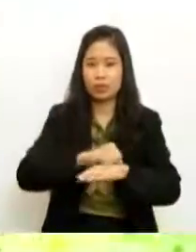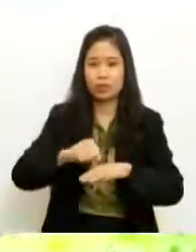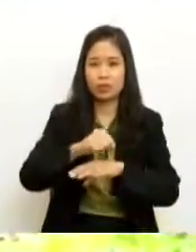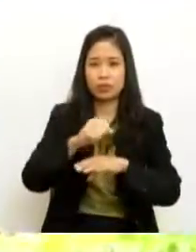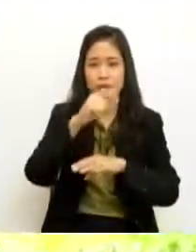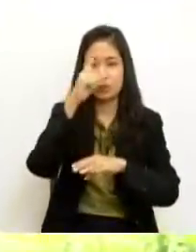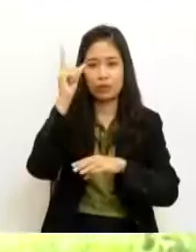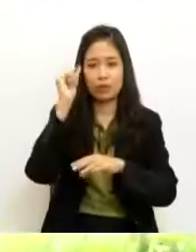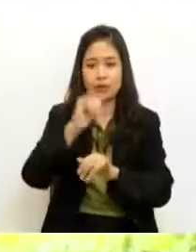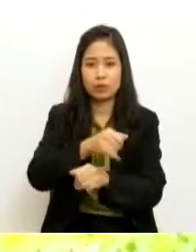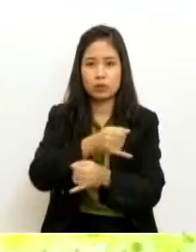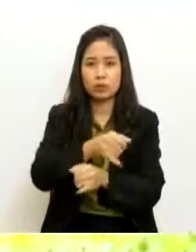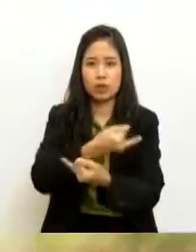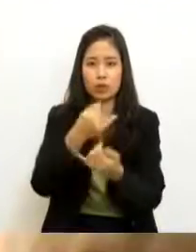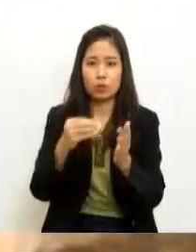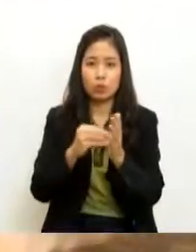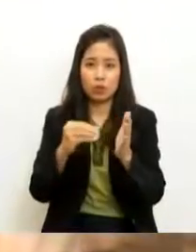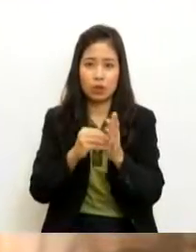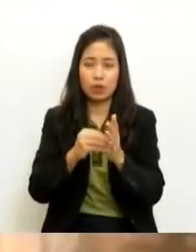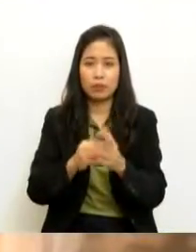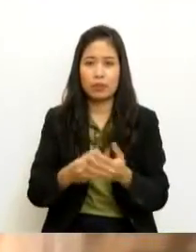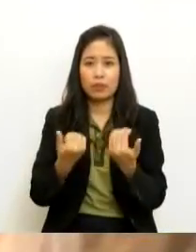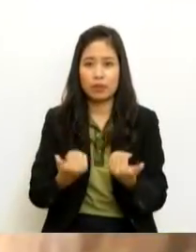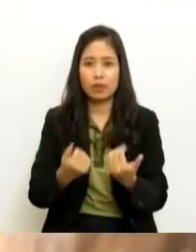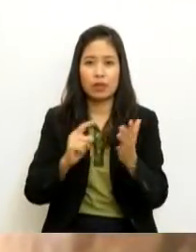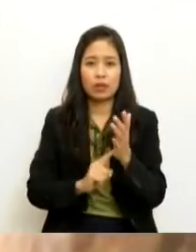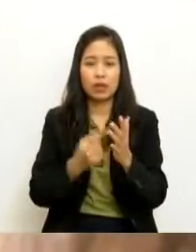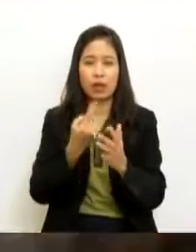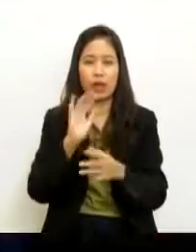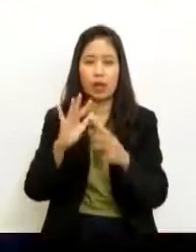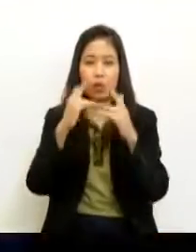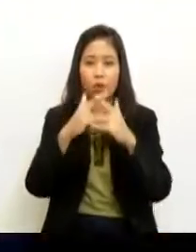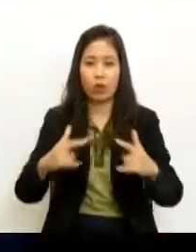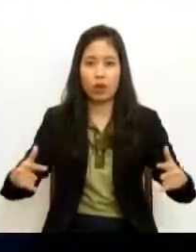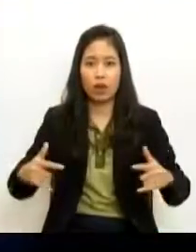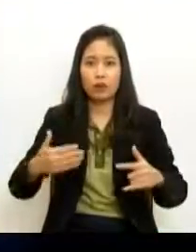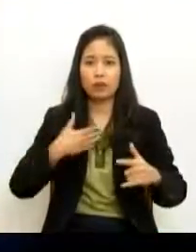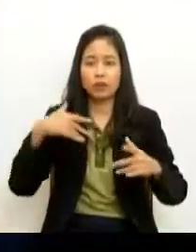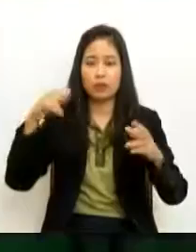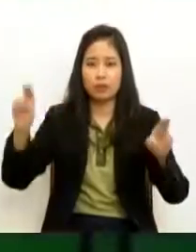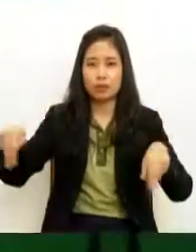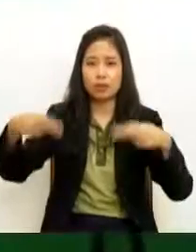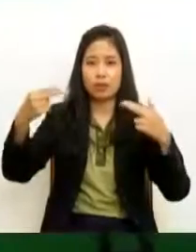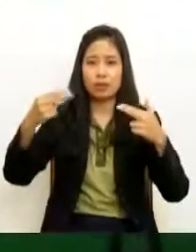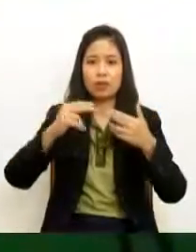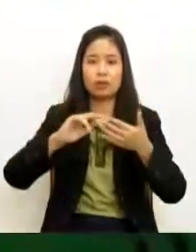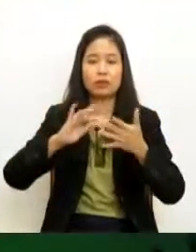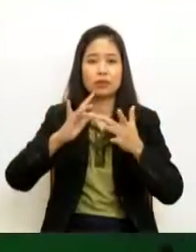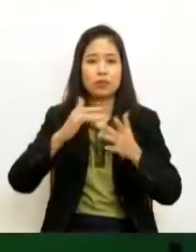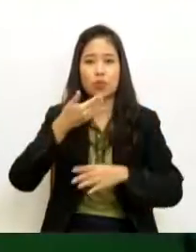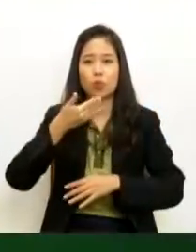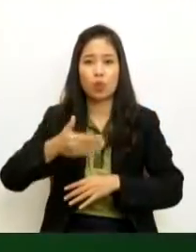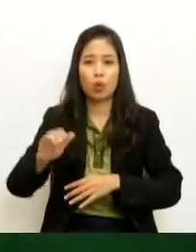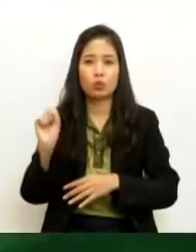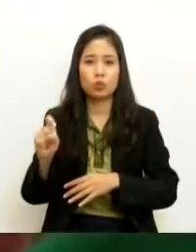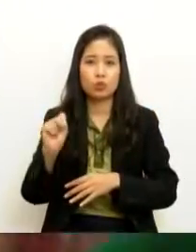กรุงเทพมหานครโดยครั้งนี้เป็นครั้งแรกของค่ายที่มีการถ่ายทอดสดกิจกรรมตลอดทั้งงานการจัดกิจกรรม